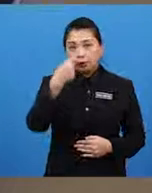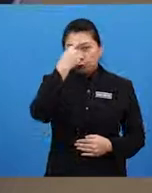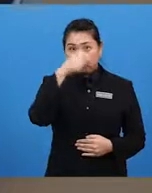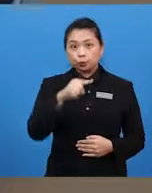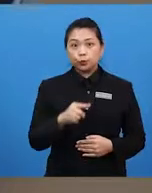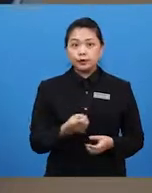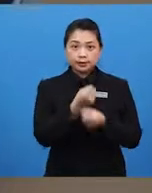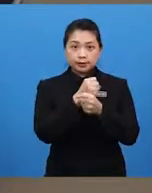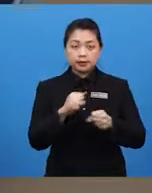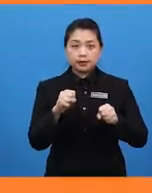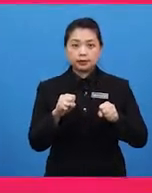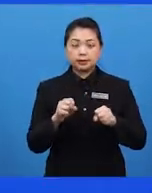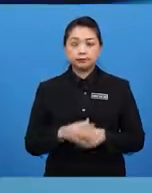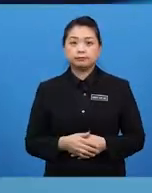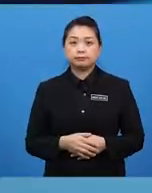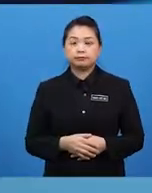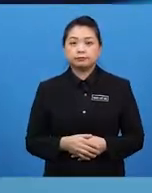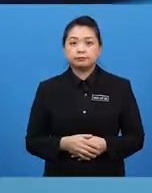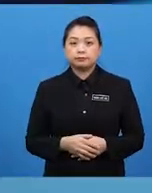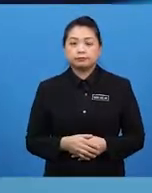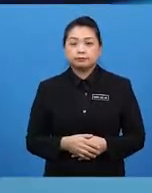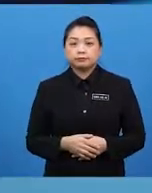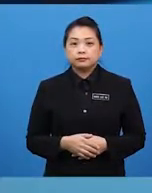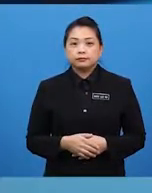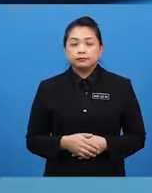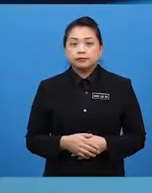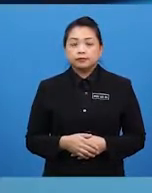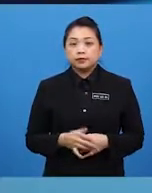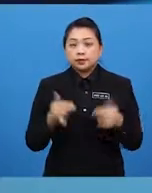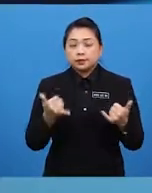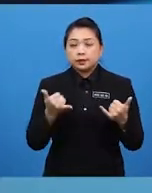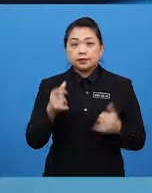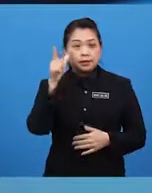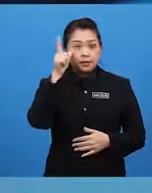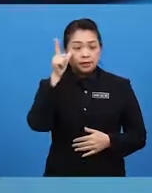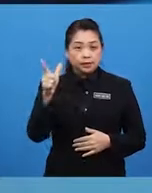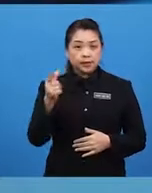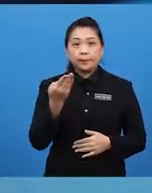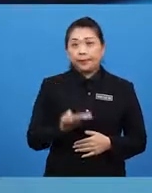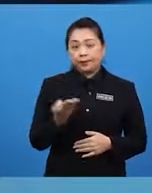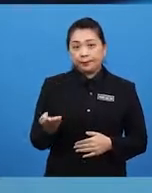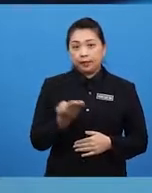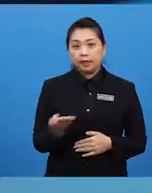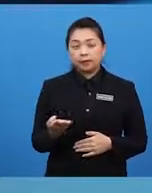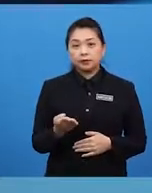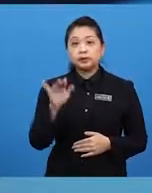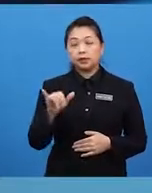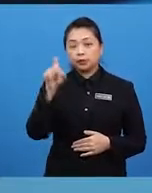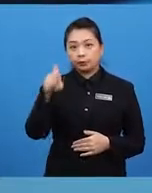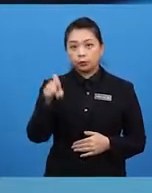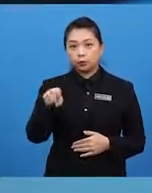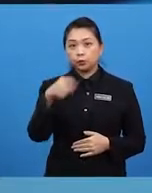menyediakan Bro mainlah murid-murid Mari kita lihat pula bahan-bahan yang diperlukan